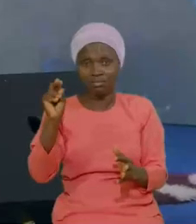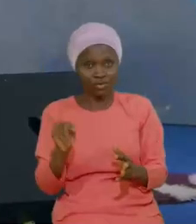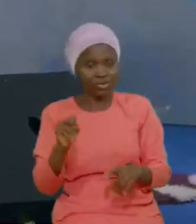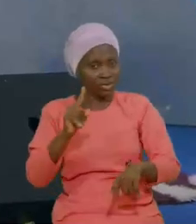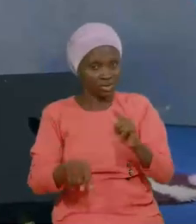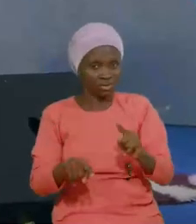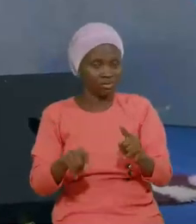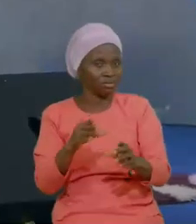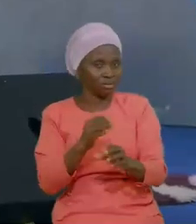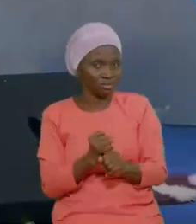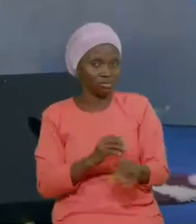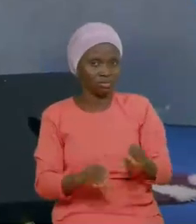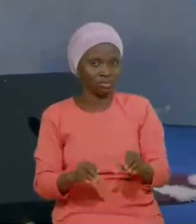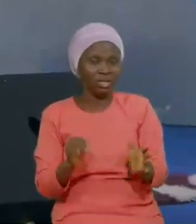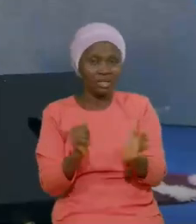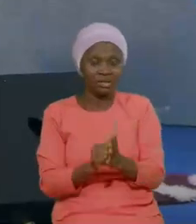L'oignon ne peut pas réaliser cela.